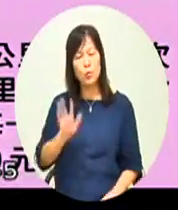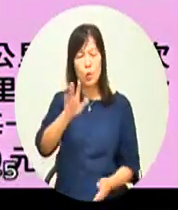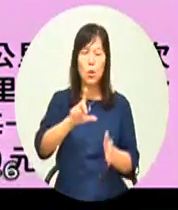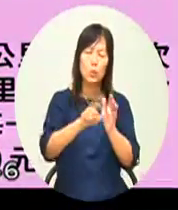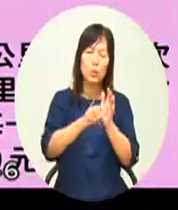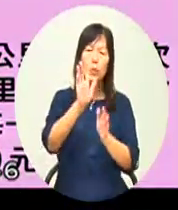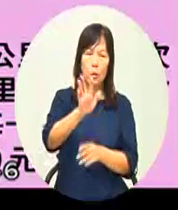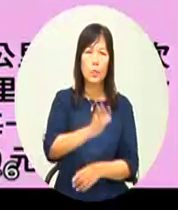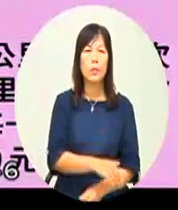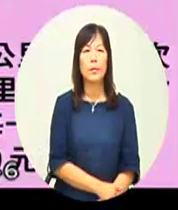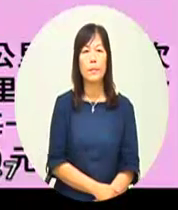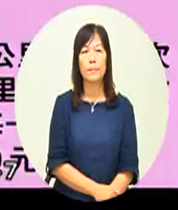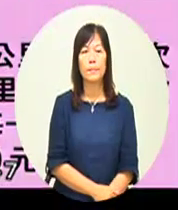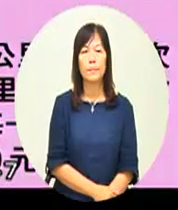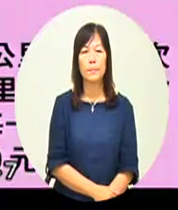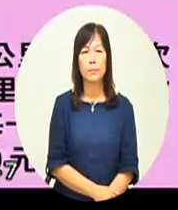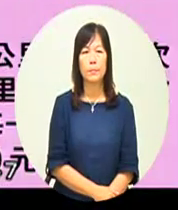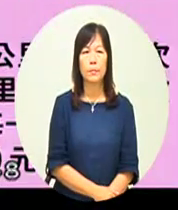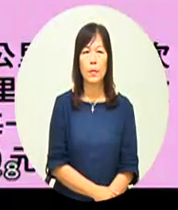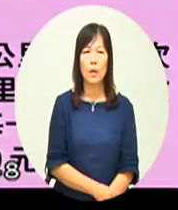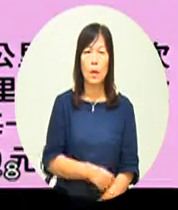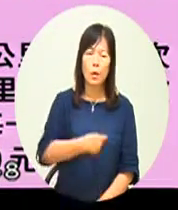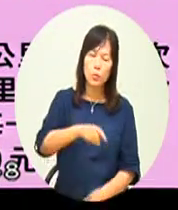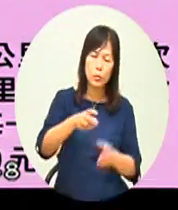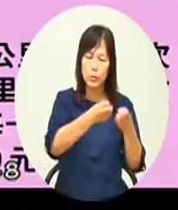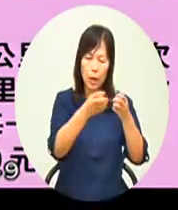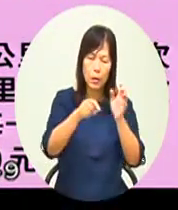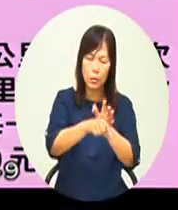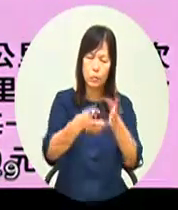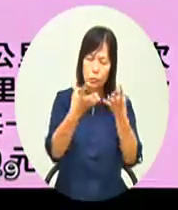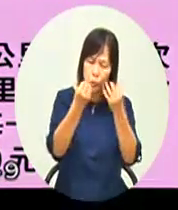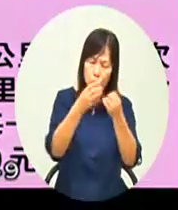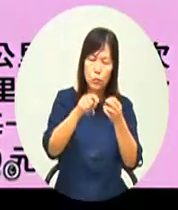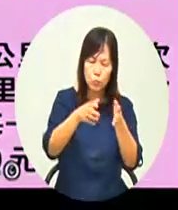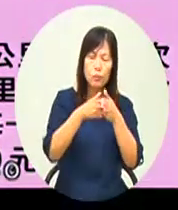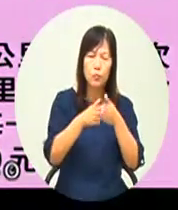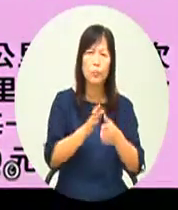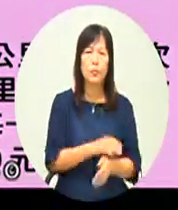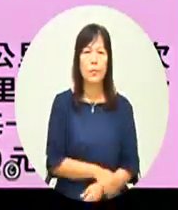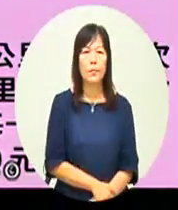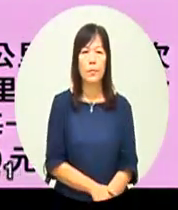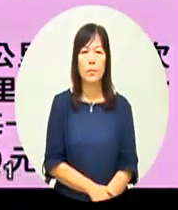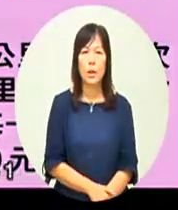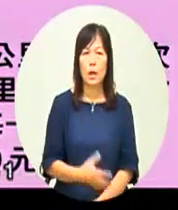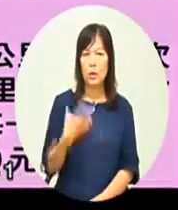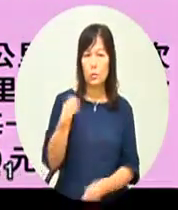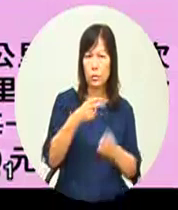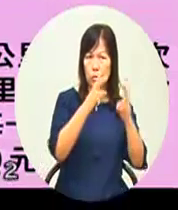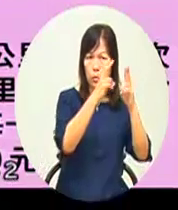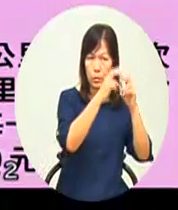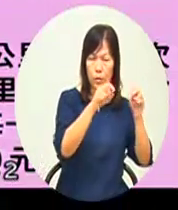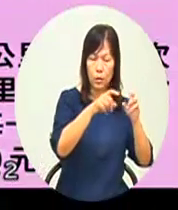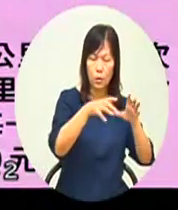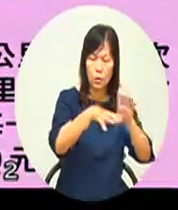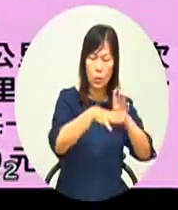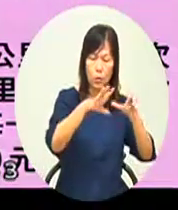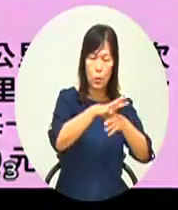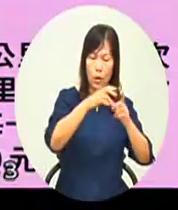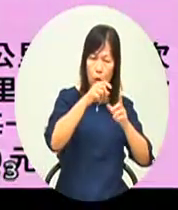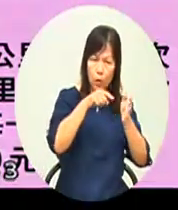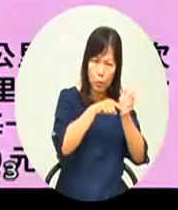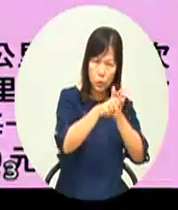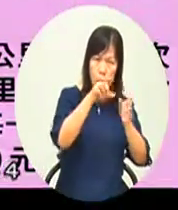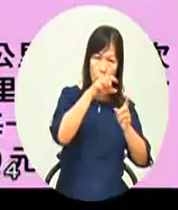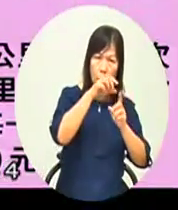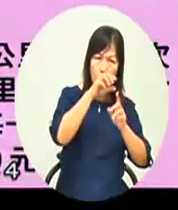空哦，来探测这数据哈。那旧城文化专车，它营